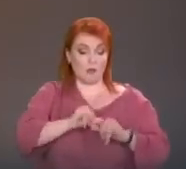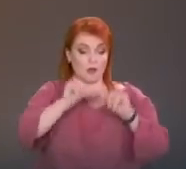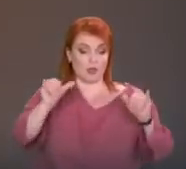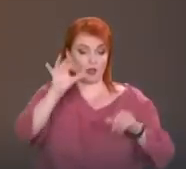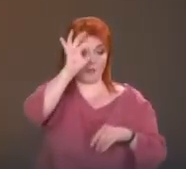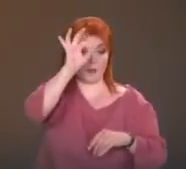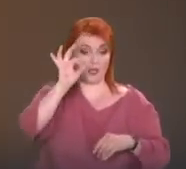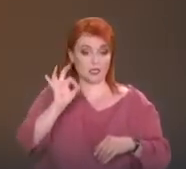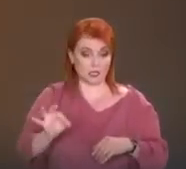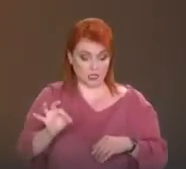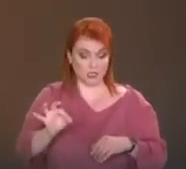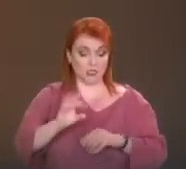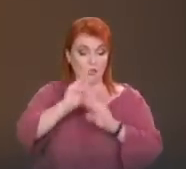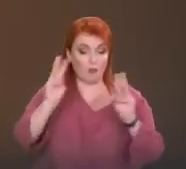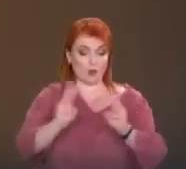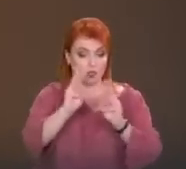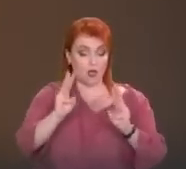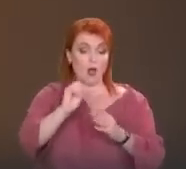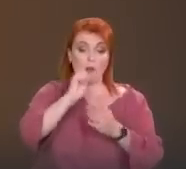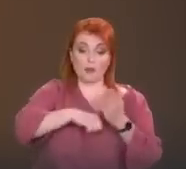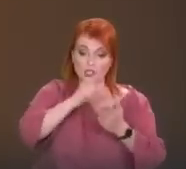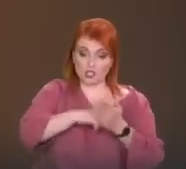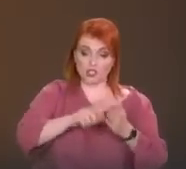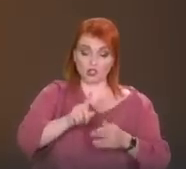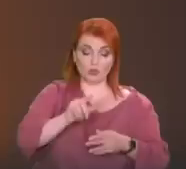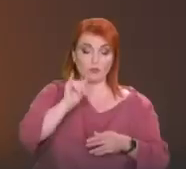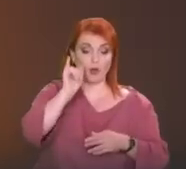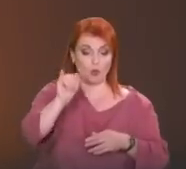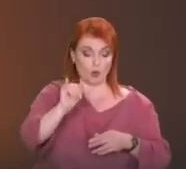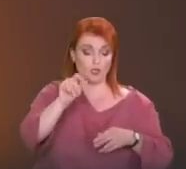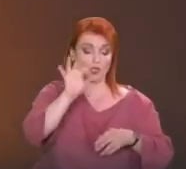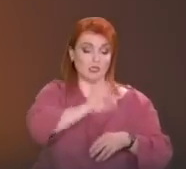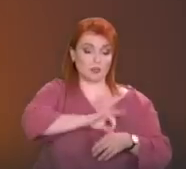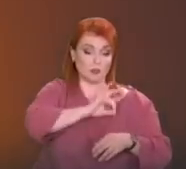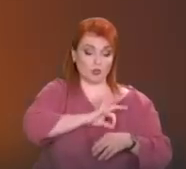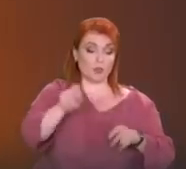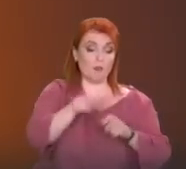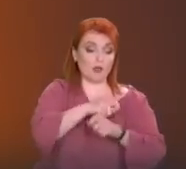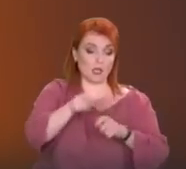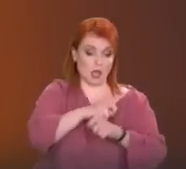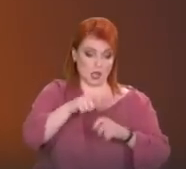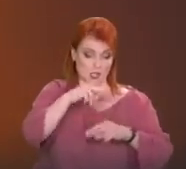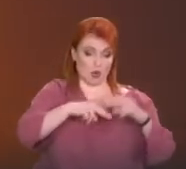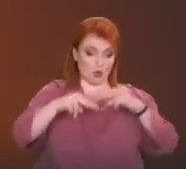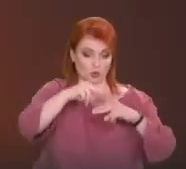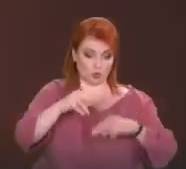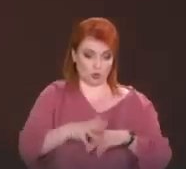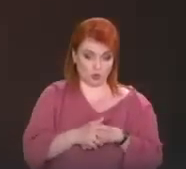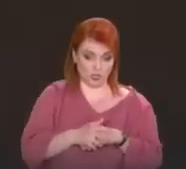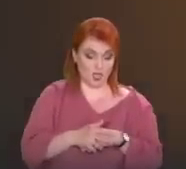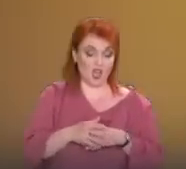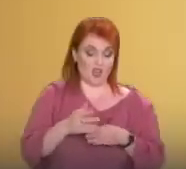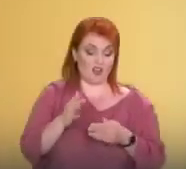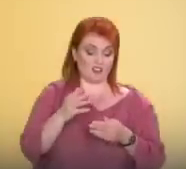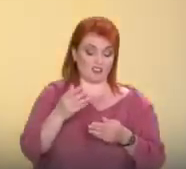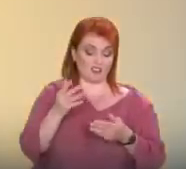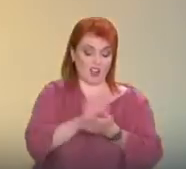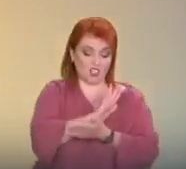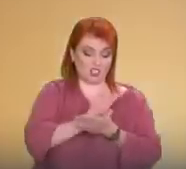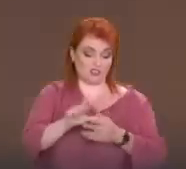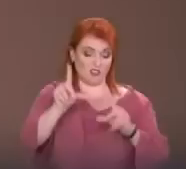legate de materiale inflamabile utilizate la construcția clădirilor. Unul dintre cele mai grave incendii a avut loc în seara de anul nou a